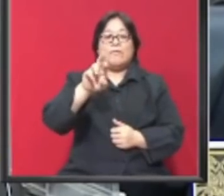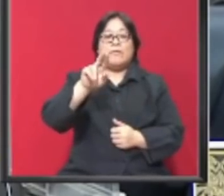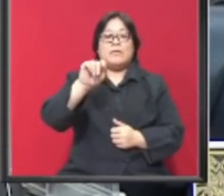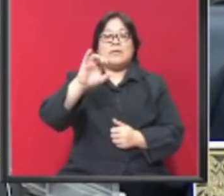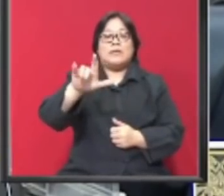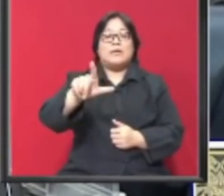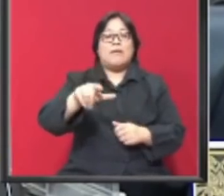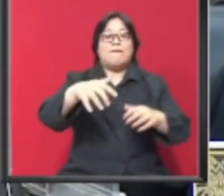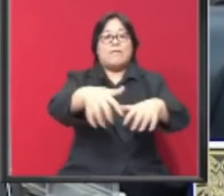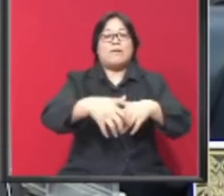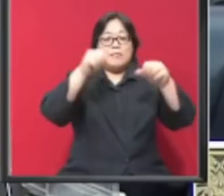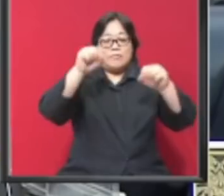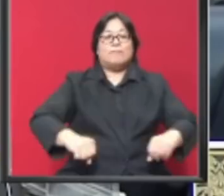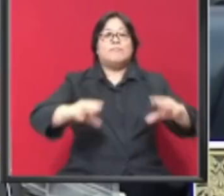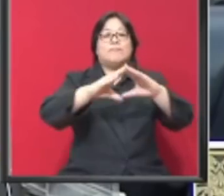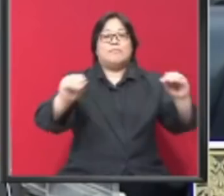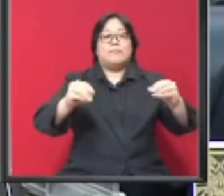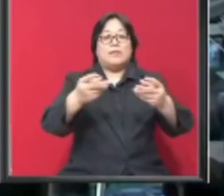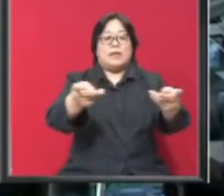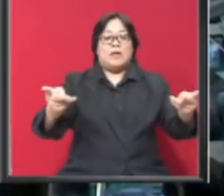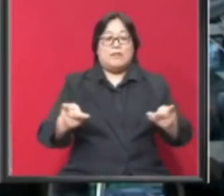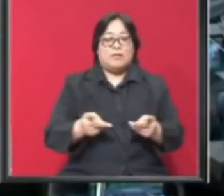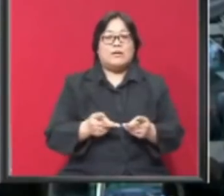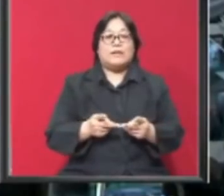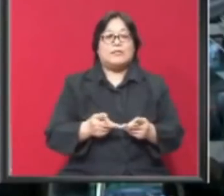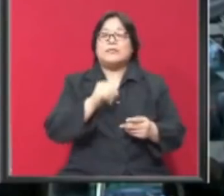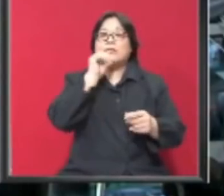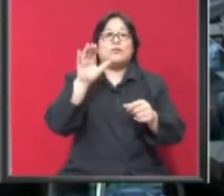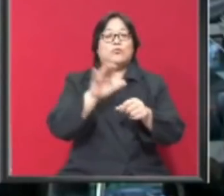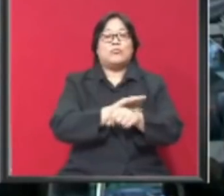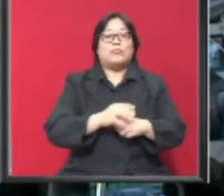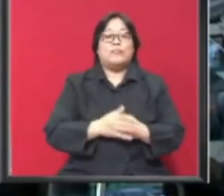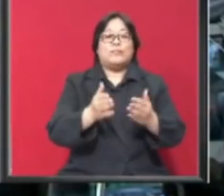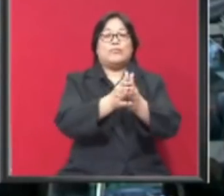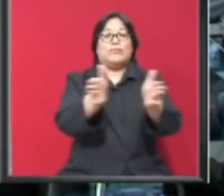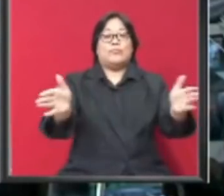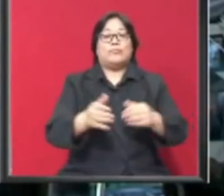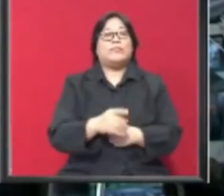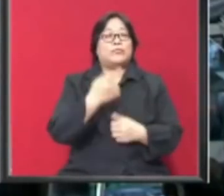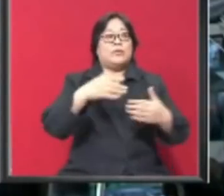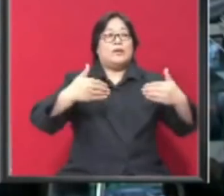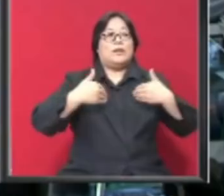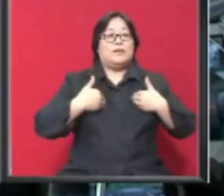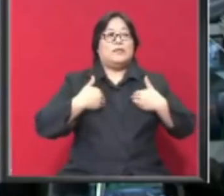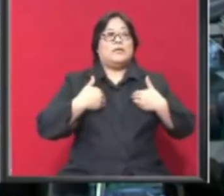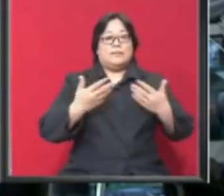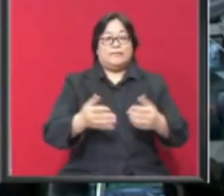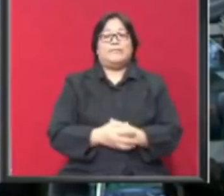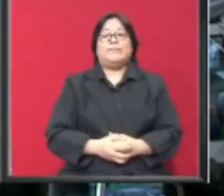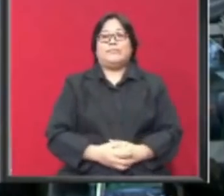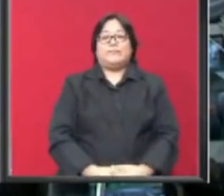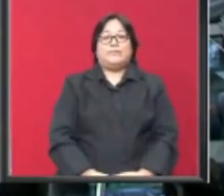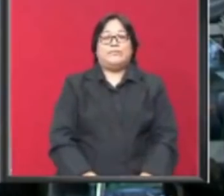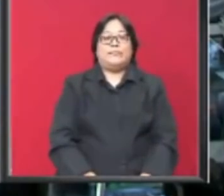faming boleh mengatasi kawasan Tanah yang tidak cukup luas sudah ada pengusaha di